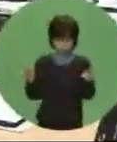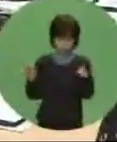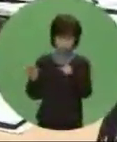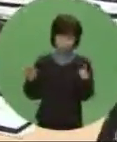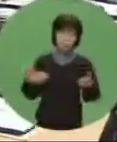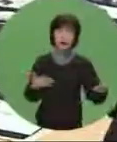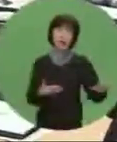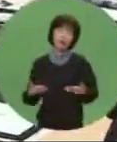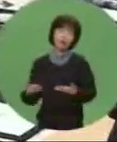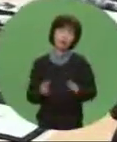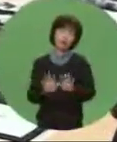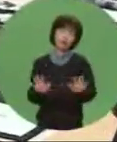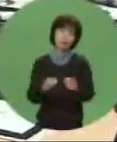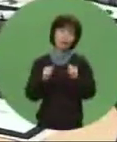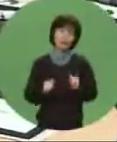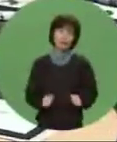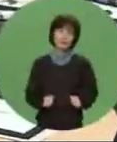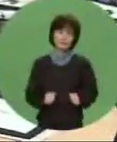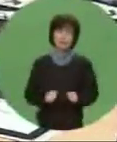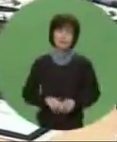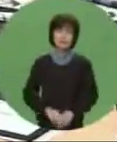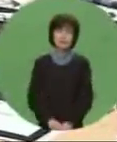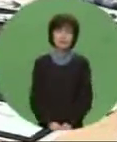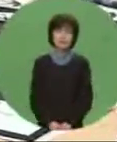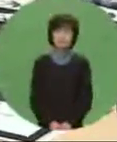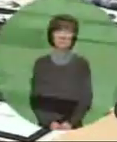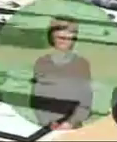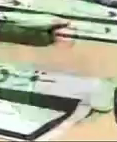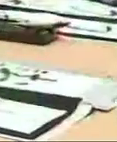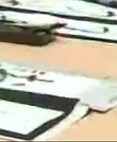児童の姿も見られました。